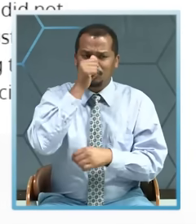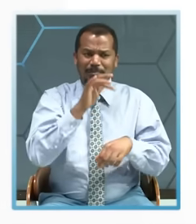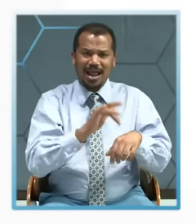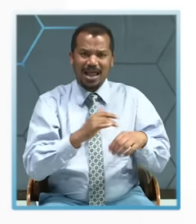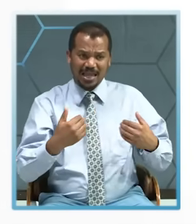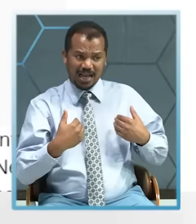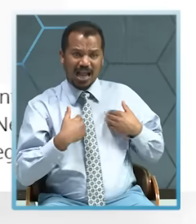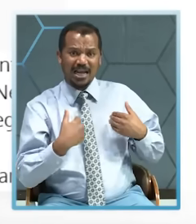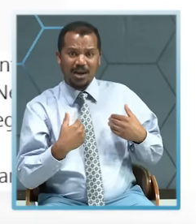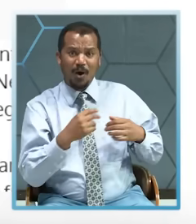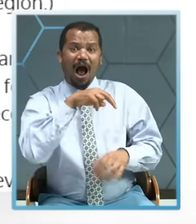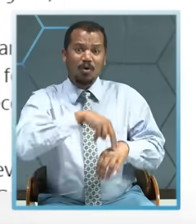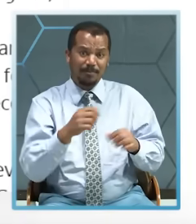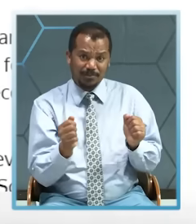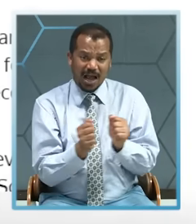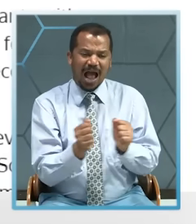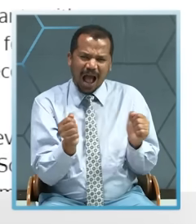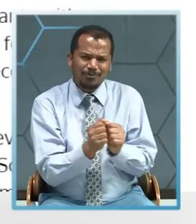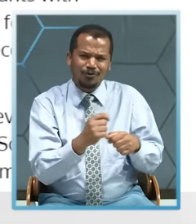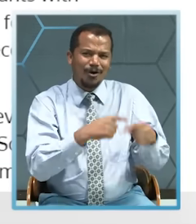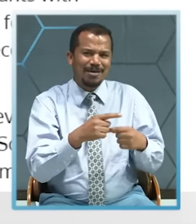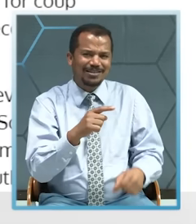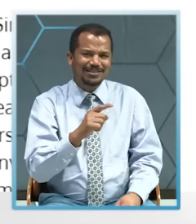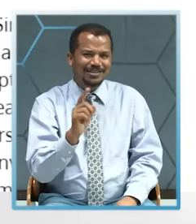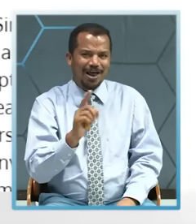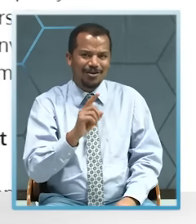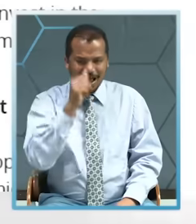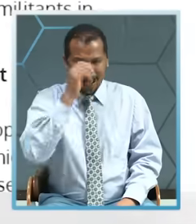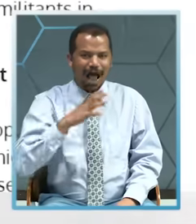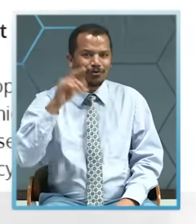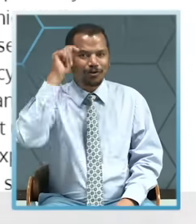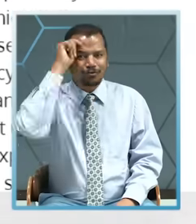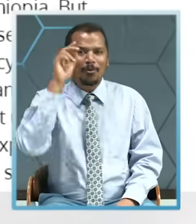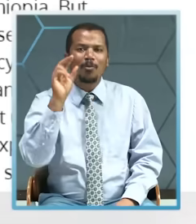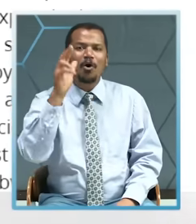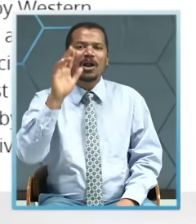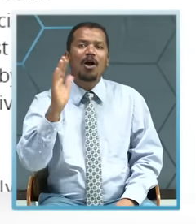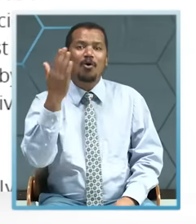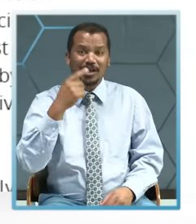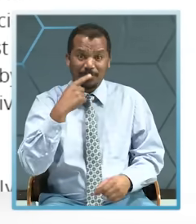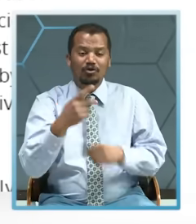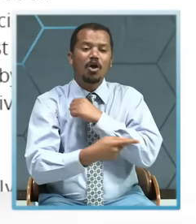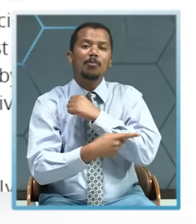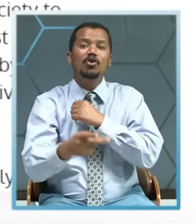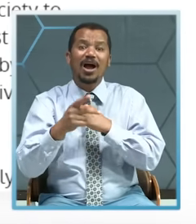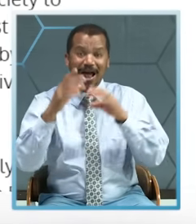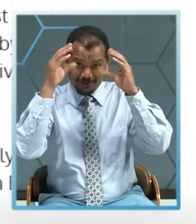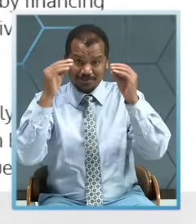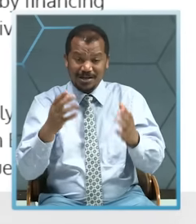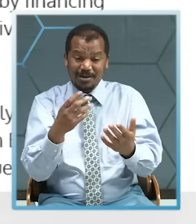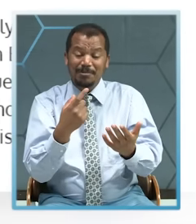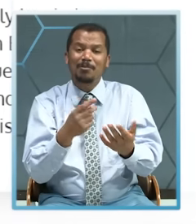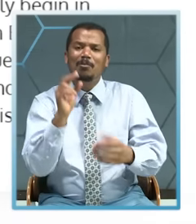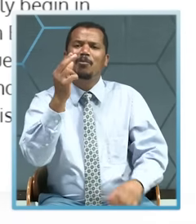ሀገራቸው በኢትዮጵያ ላይ ያንጸባረቀች ካለው አቋም ጋር አብሮ የሚሄድ እንዳልሆነ አቶ ተሾመ ቦራጎ የተባሉ